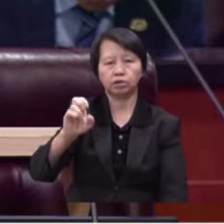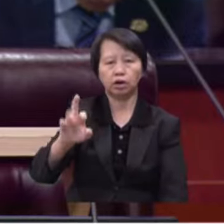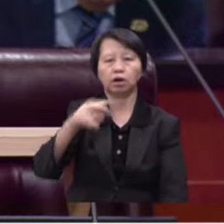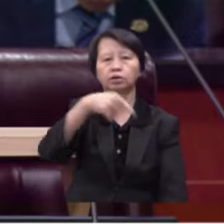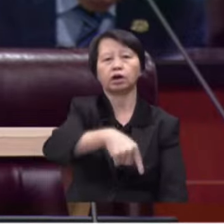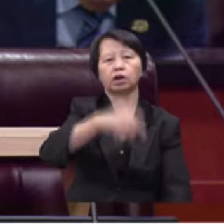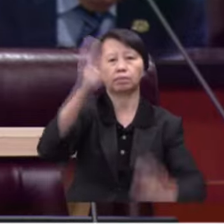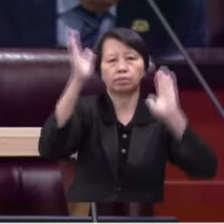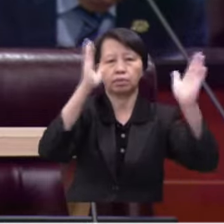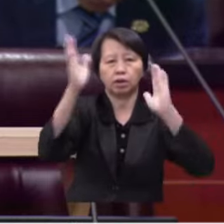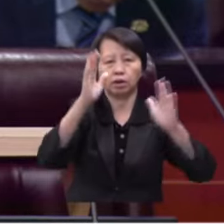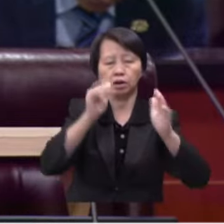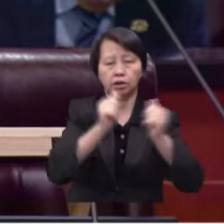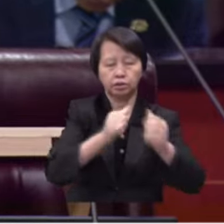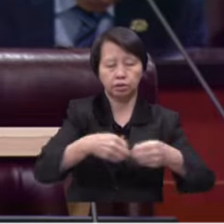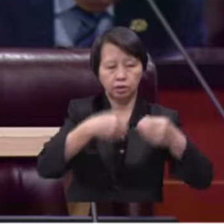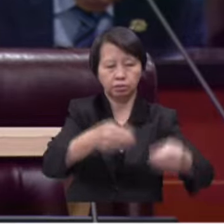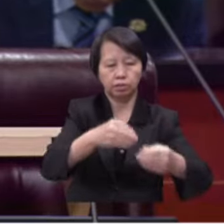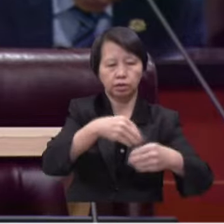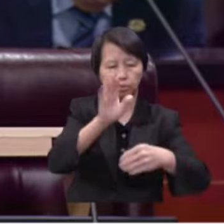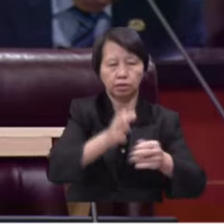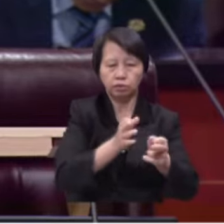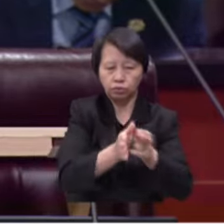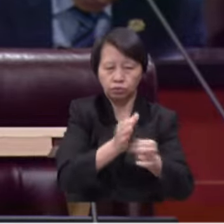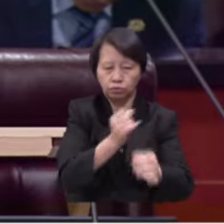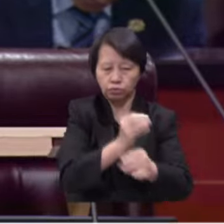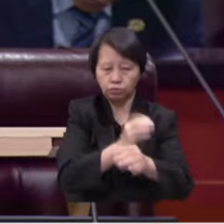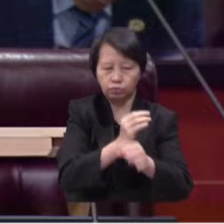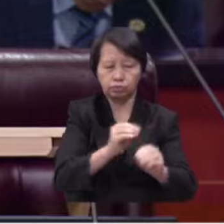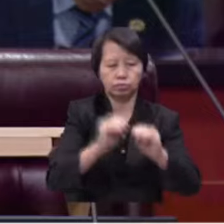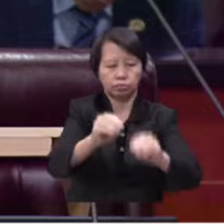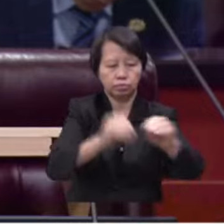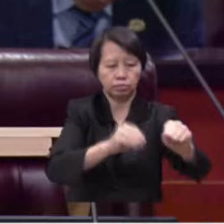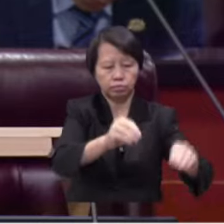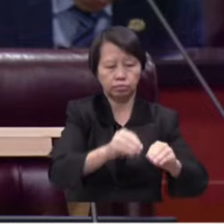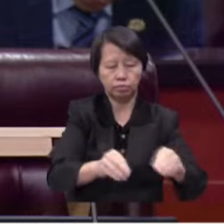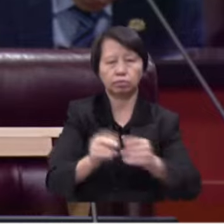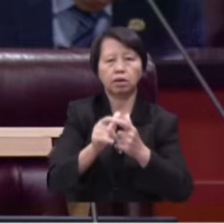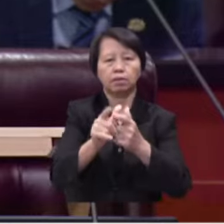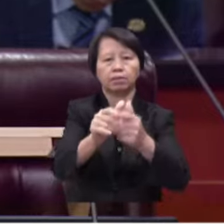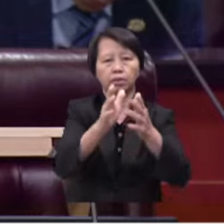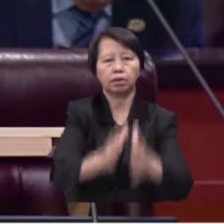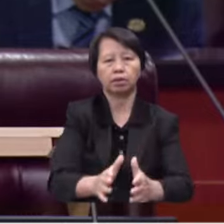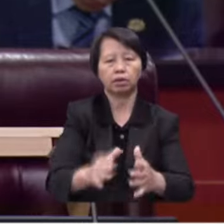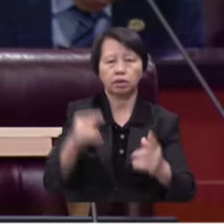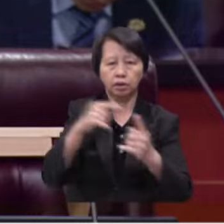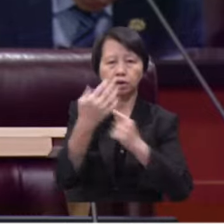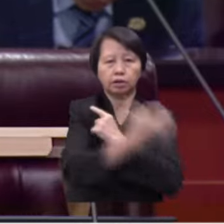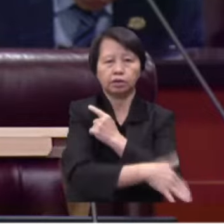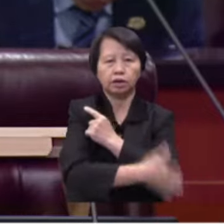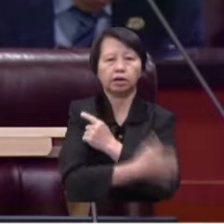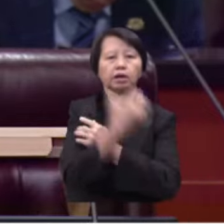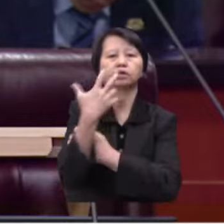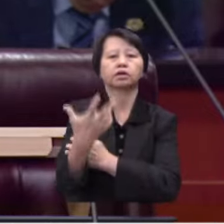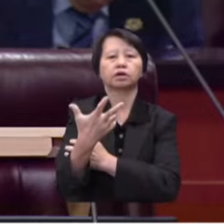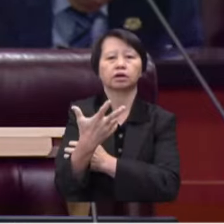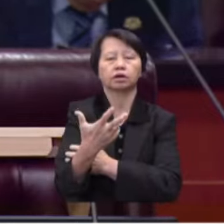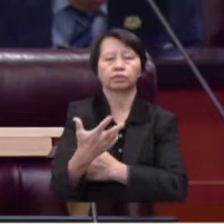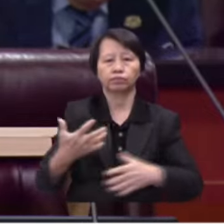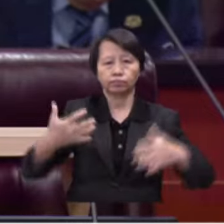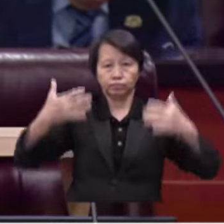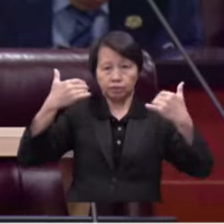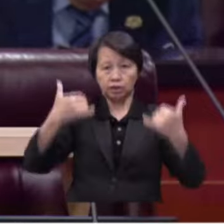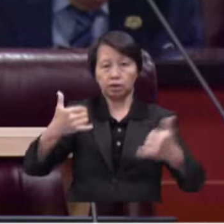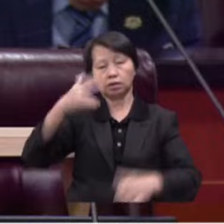dengan memberikan lebih usaha kepada penempatan semula peleraian ke negara ketiga pada waktu ini